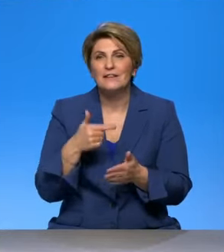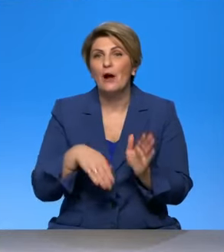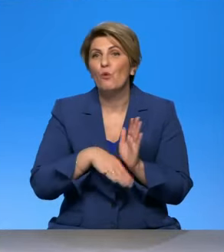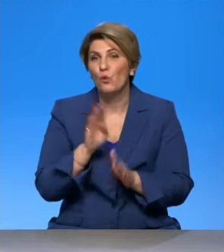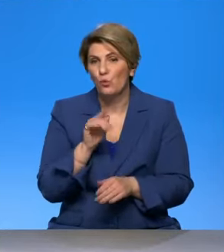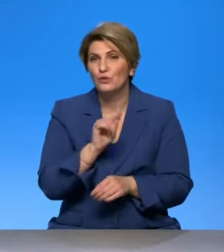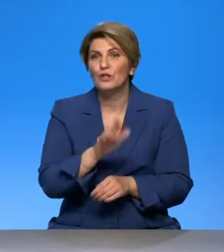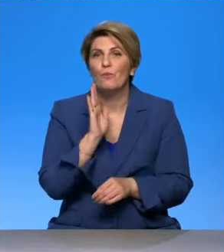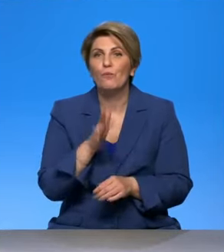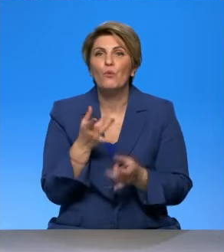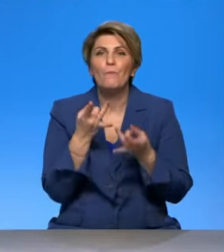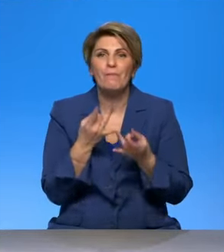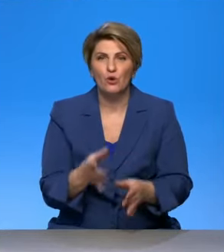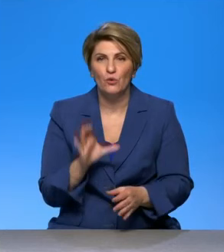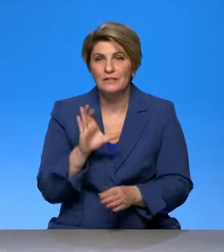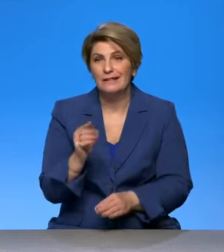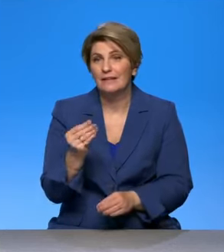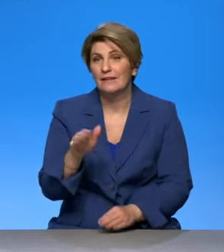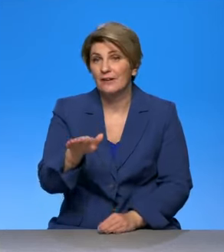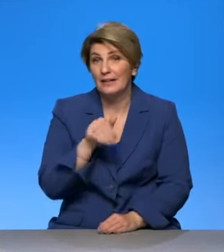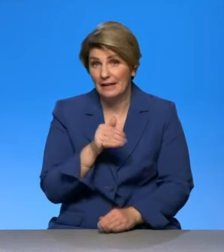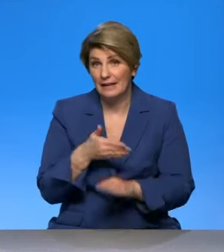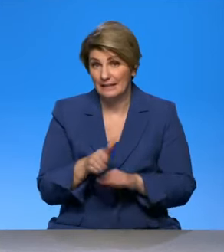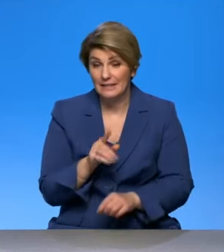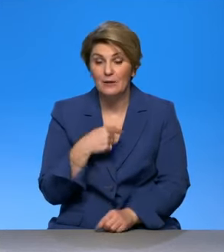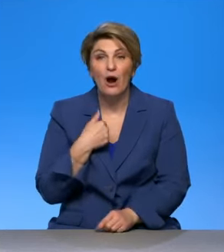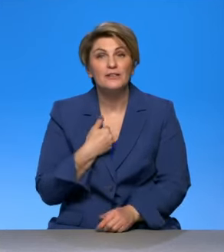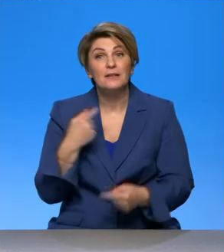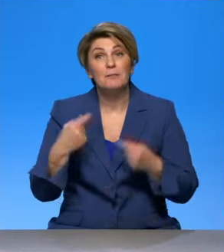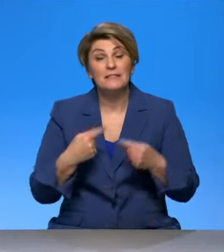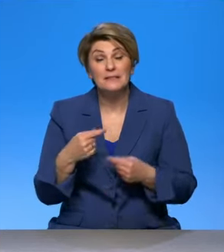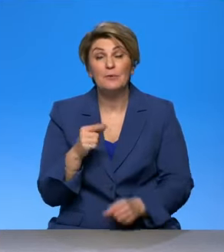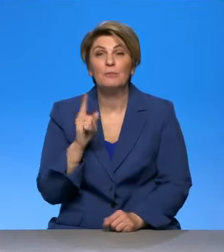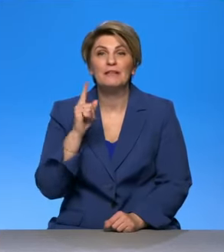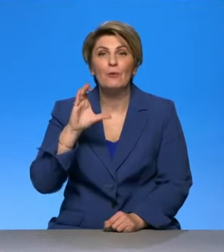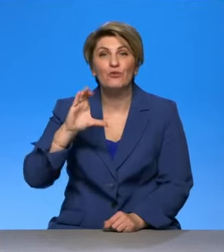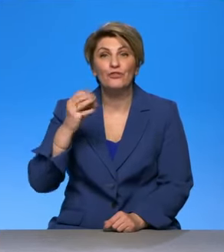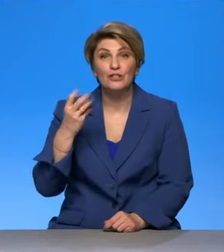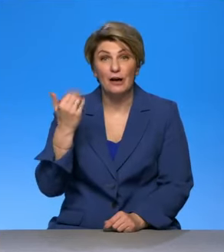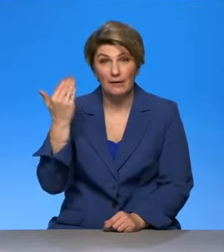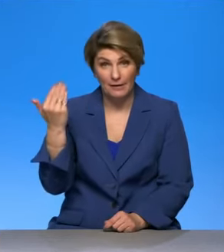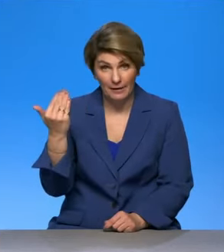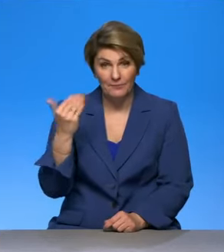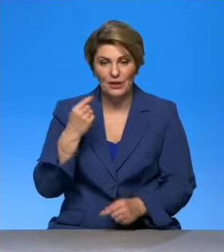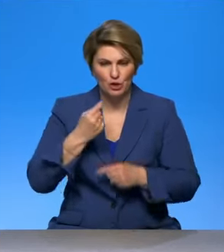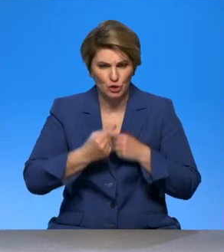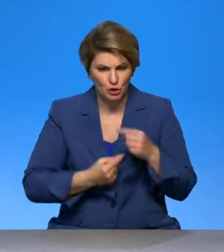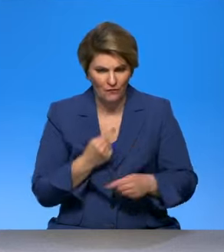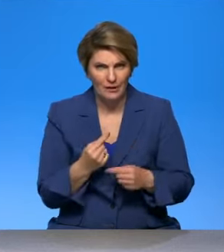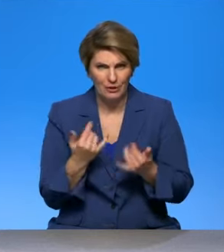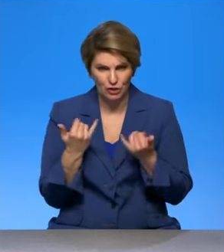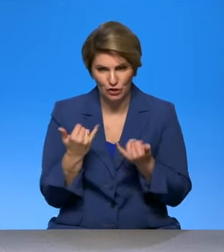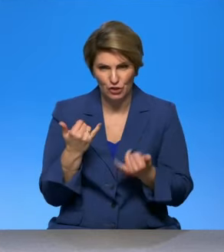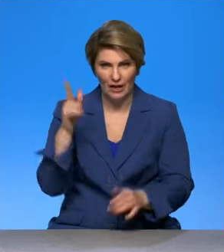И вот здесь хотел бы поспорить, потому что в Соединенных Штатах Америки, вот в современных, сейчас в Соединенных